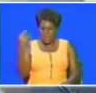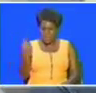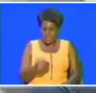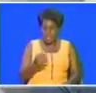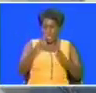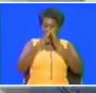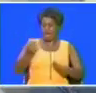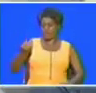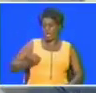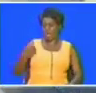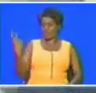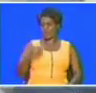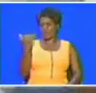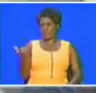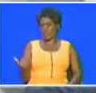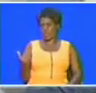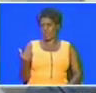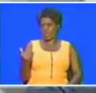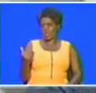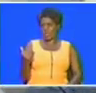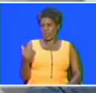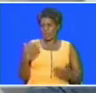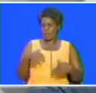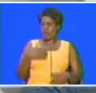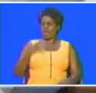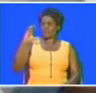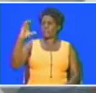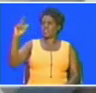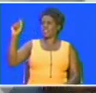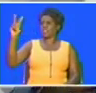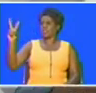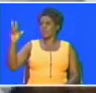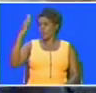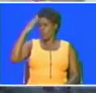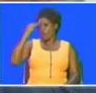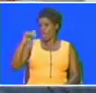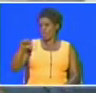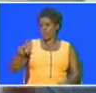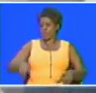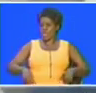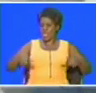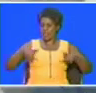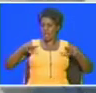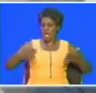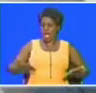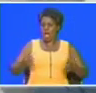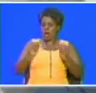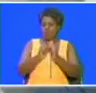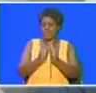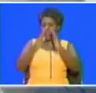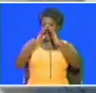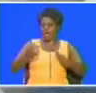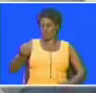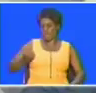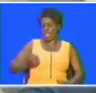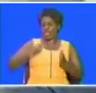girl amepiga mtoto, ndio unaona siku hizi kamera zimejaa, watu inabidi waweke kamera kwa nyumba. Maana yake kulingana vile umeka huyo msichana. Kuna wale wanafungia chakula,